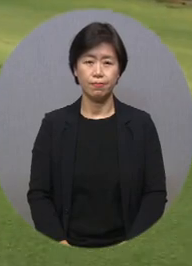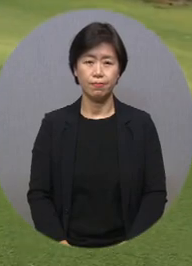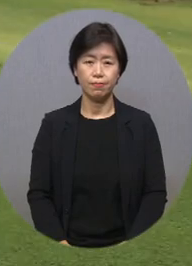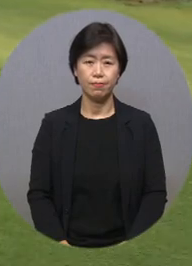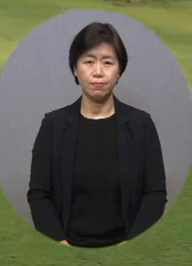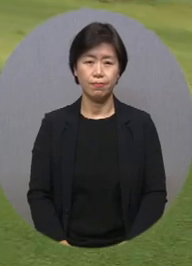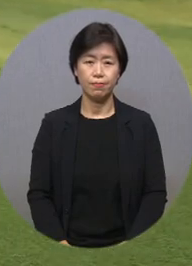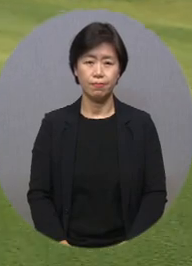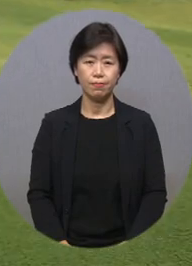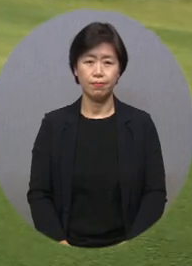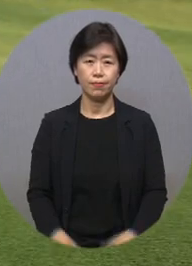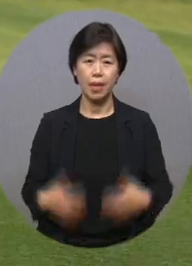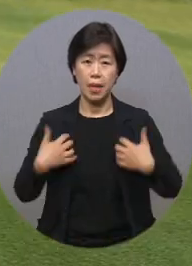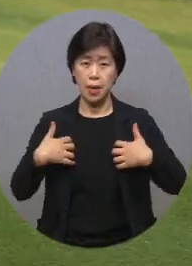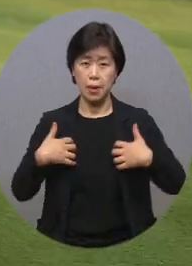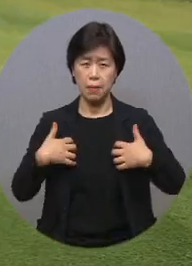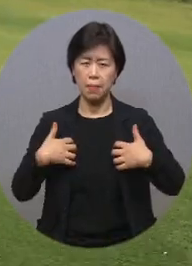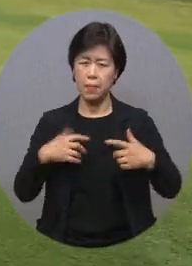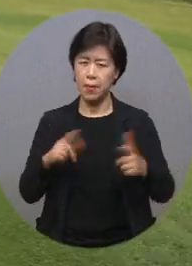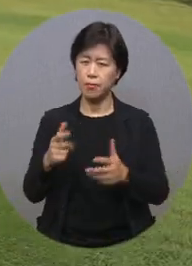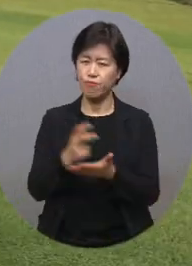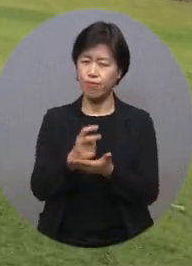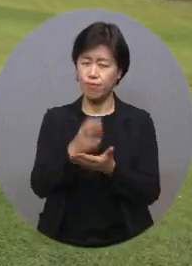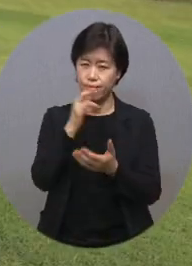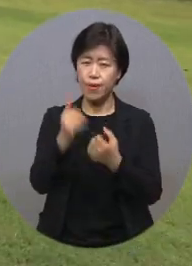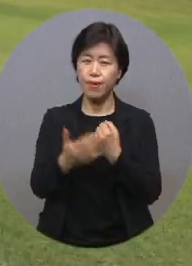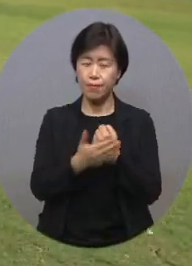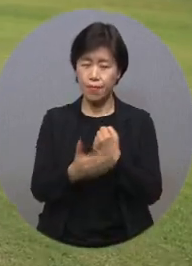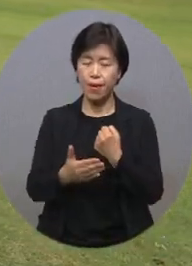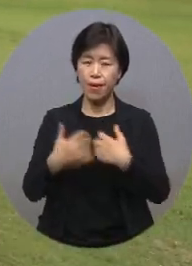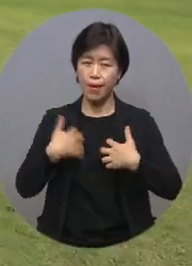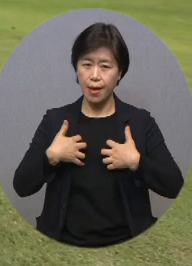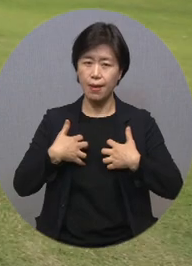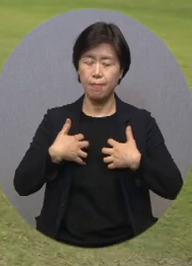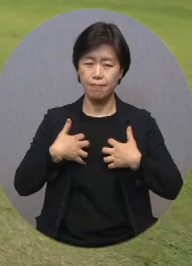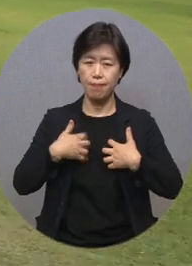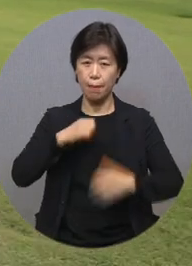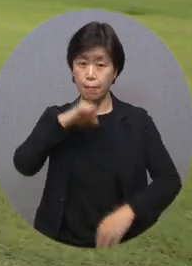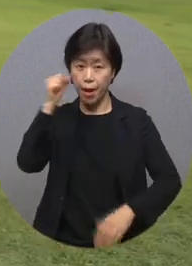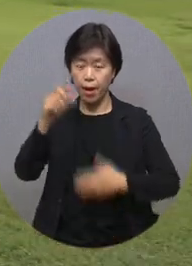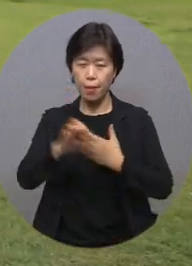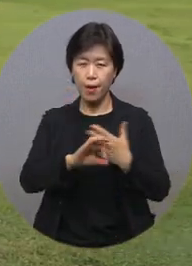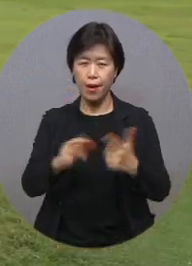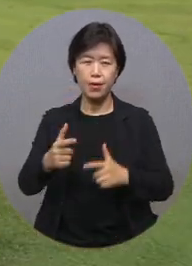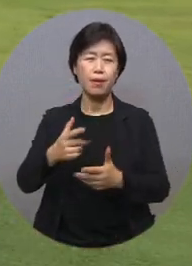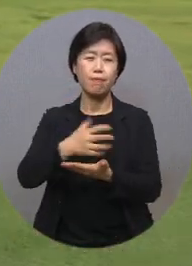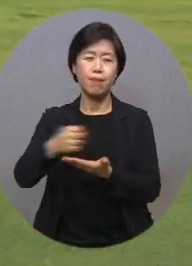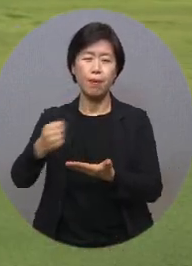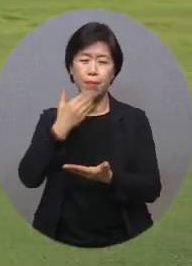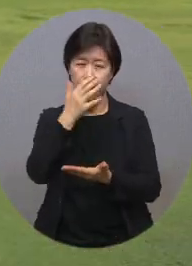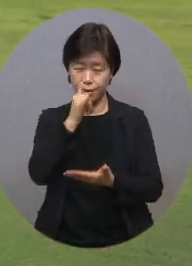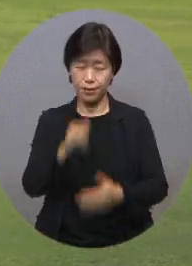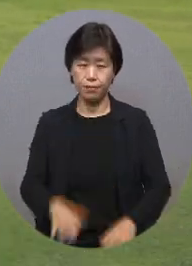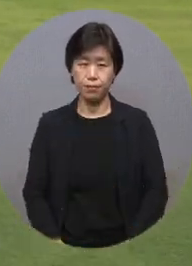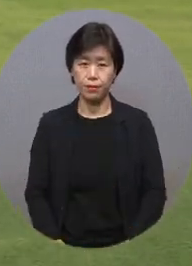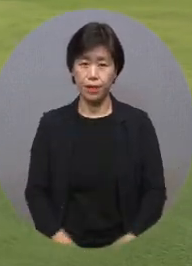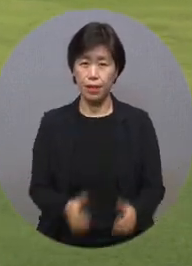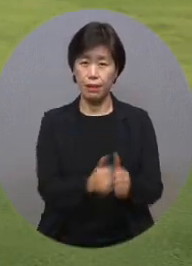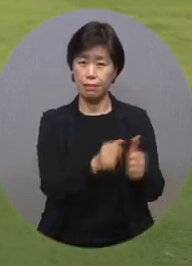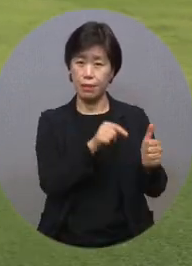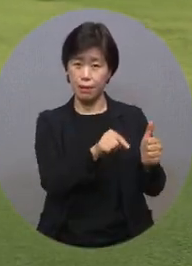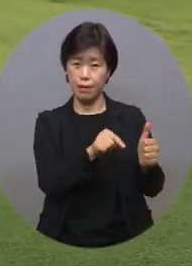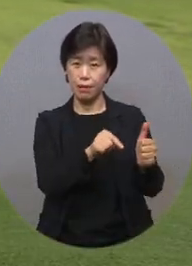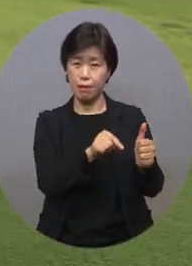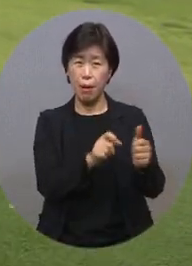게임이 있으니까 할 수 있어. 게임에서 획득해가지고 할 수 있어. 그리고 남자들은 거리에 죽기